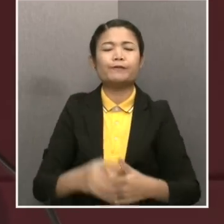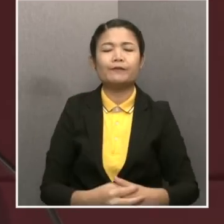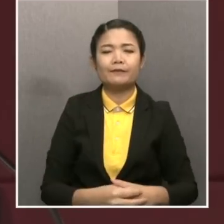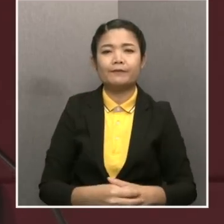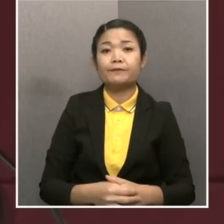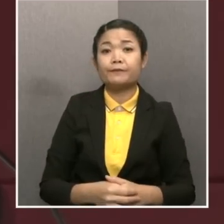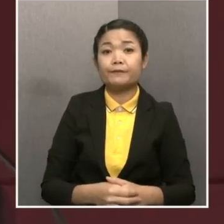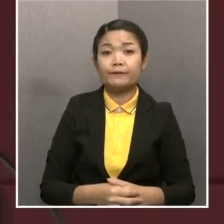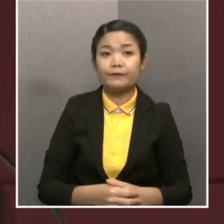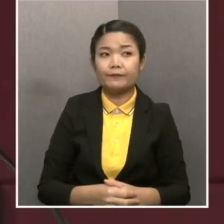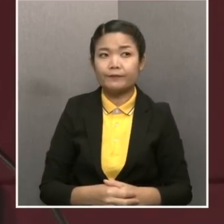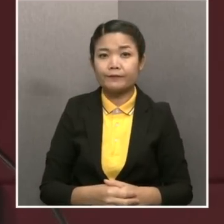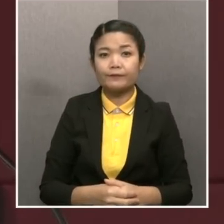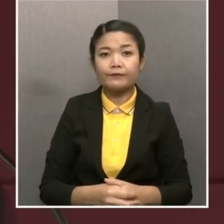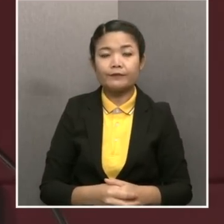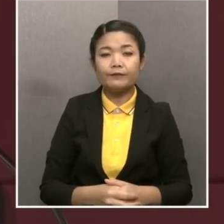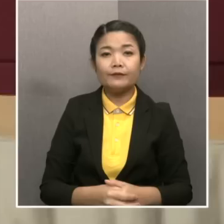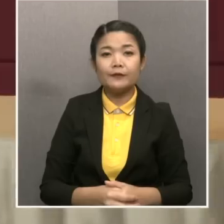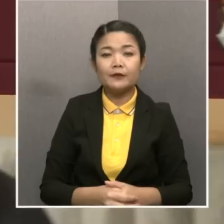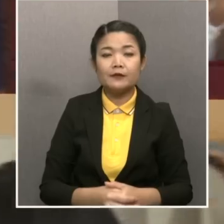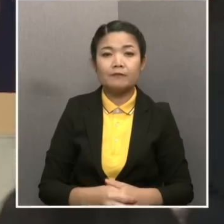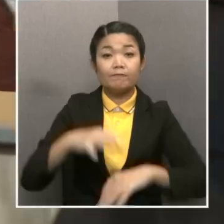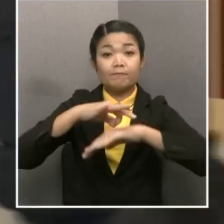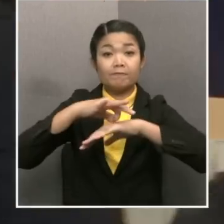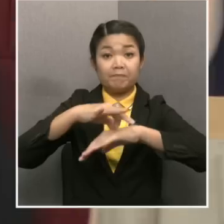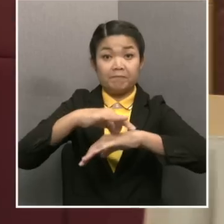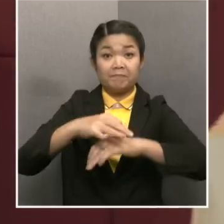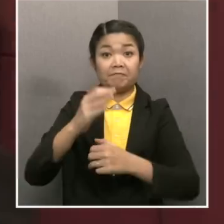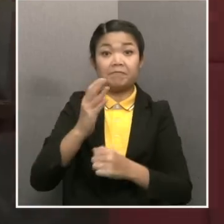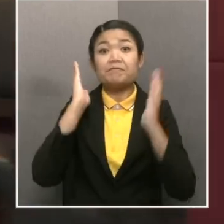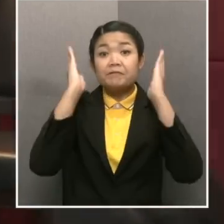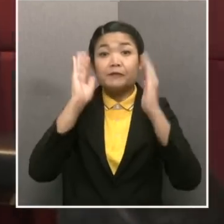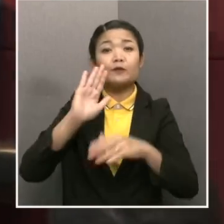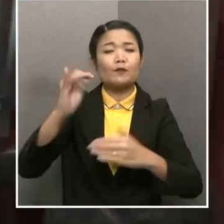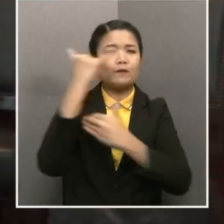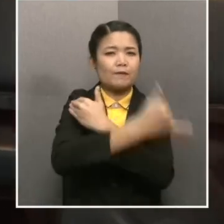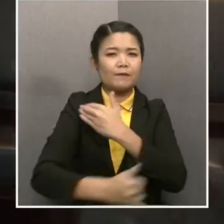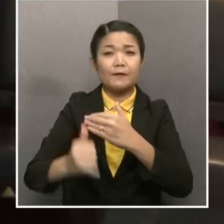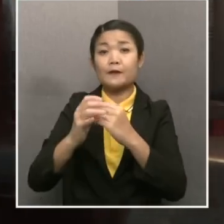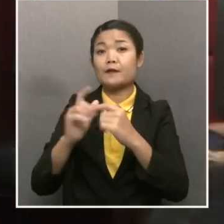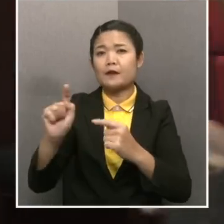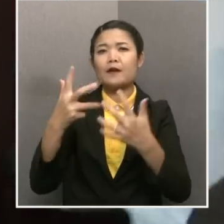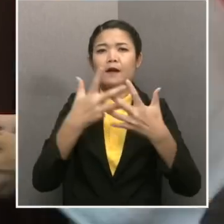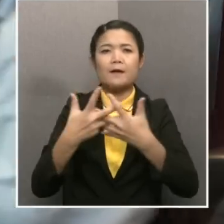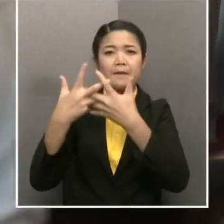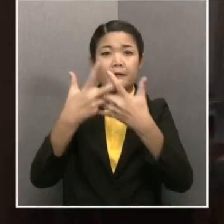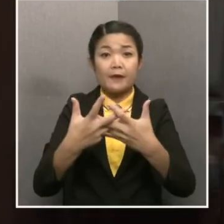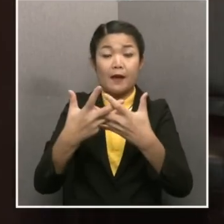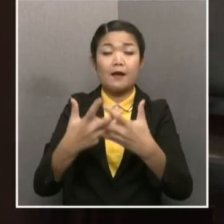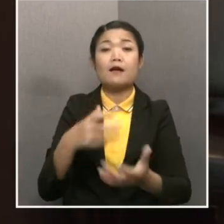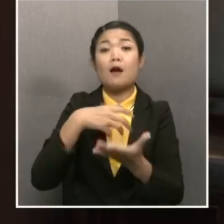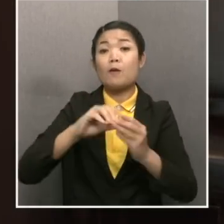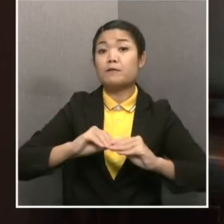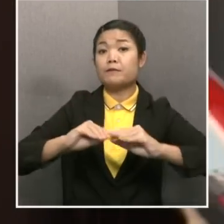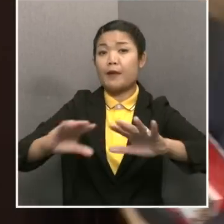ส่วนทางด้านจอห์นเคอร์บี้นะคะโฆษกความมั่นคงแห่งชาติทำเนียบขาวสหรัฐอเมริกานะคะได้แถลงว่ารัฐบาลสหรั